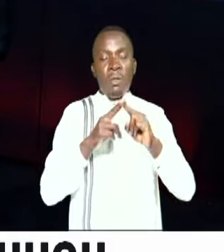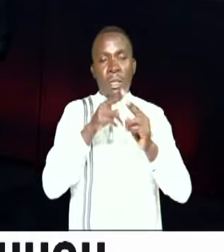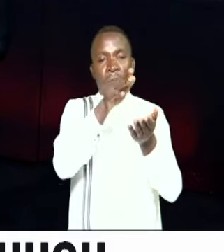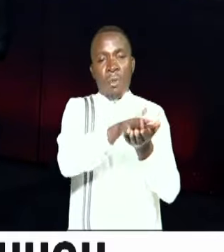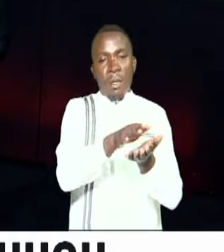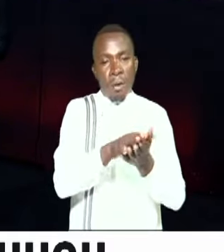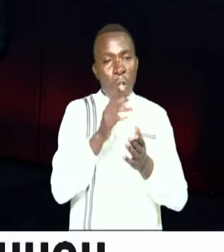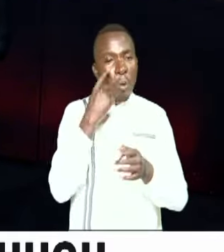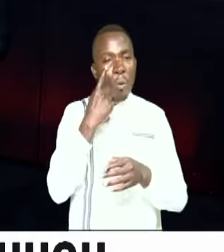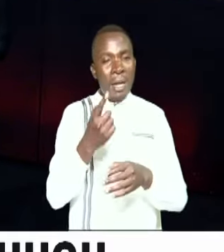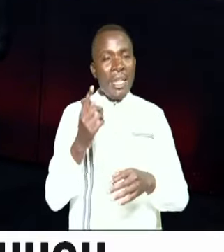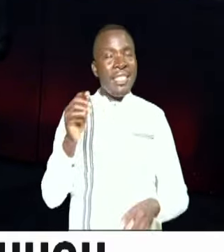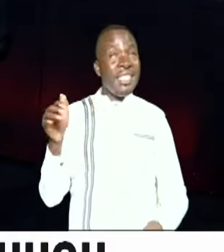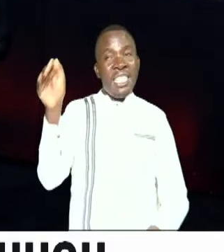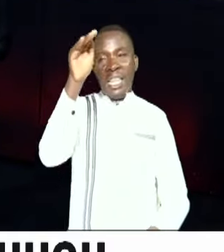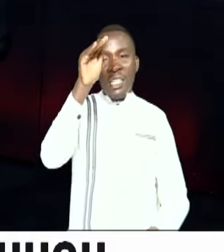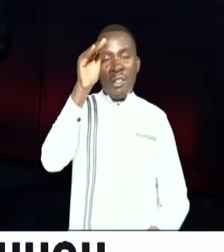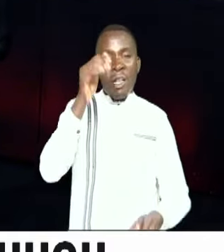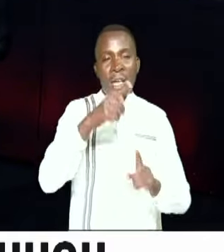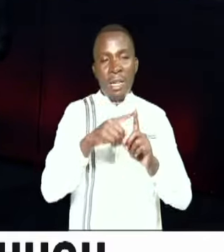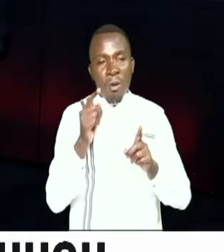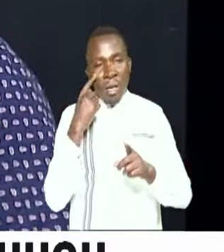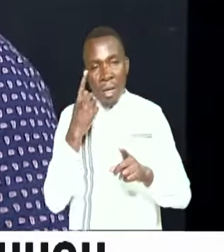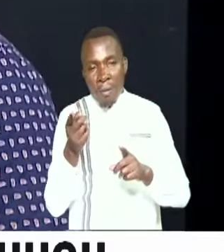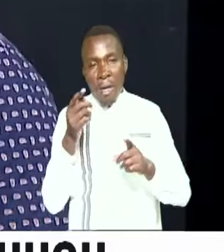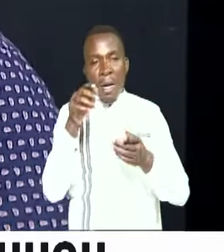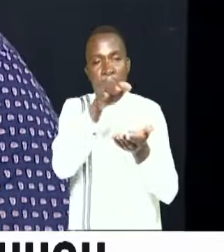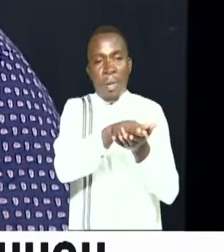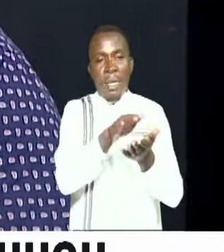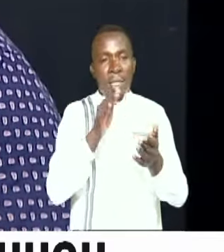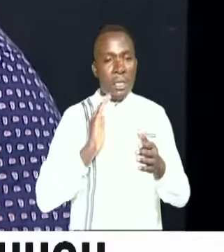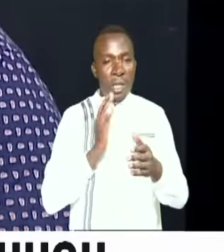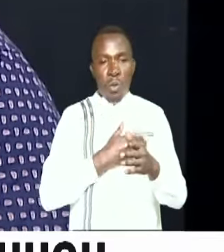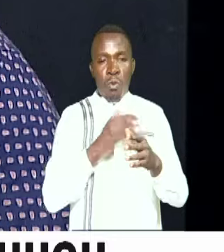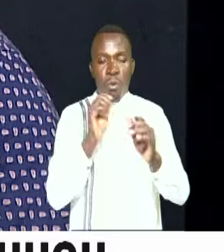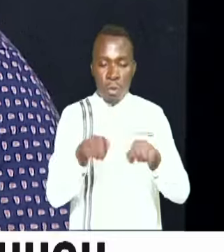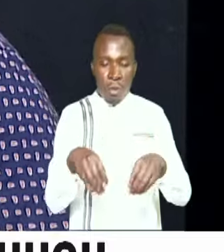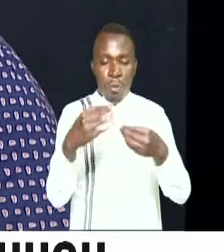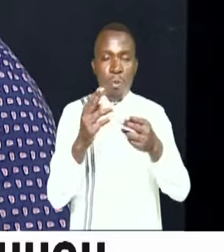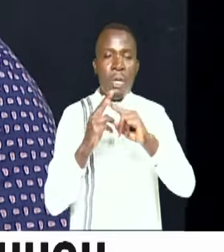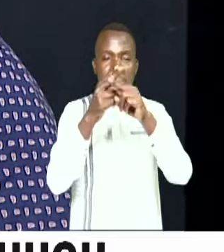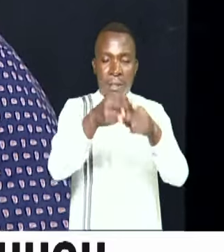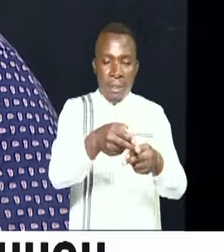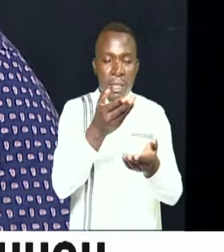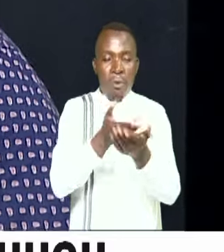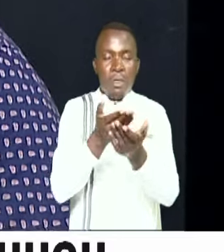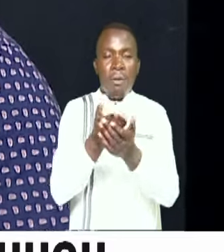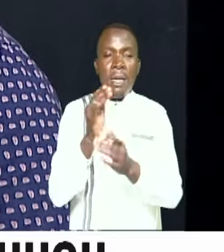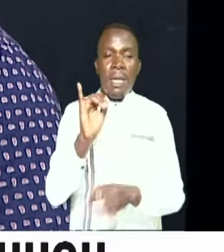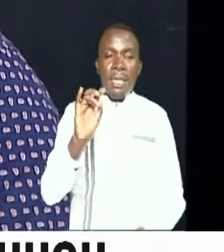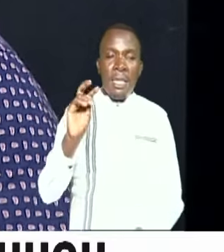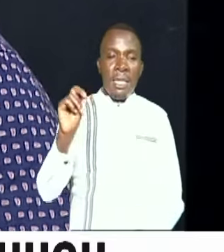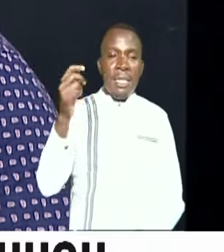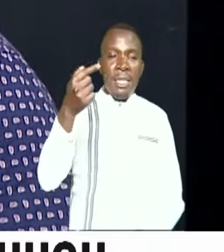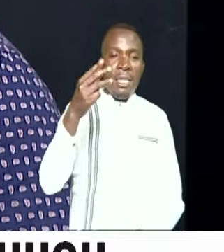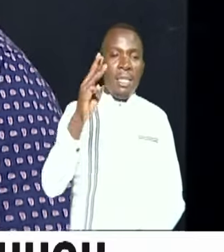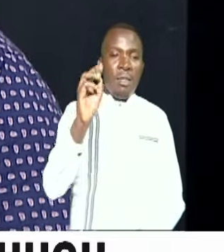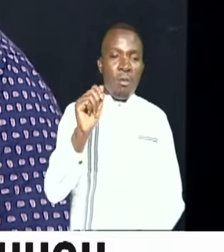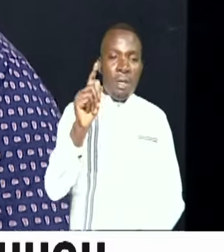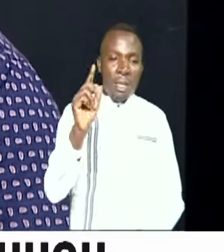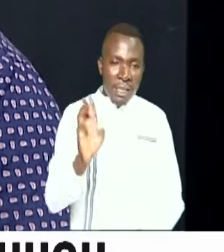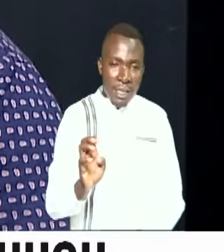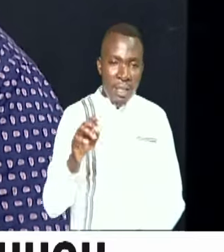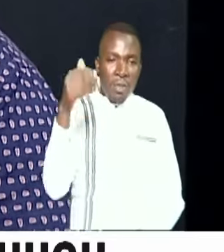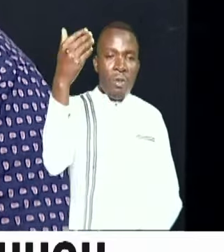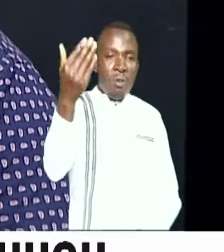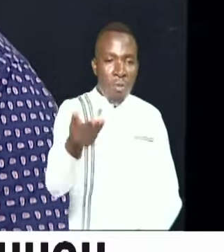usanga ko ziri hejuru, kandi urebye na banki zacu yari kugurize gusaba ingwate. Noneho ugasanga icyo nacyo kigatuma ari ibintu